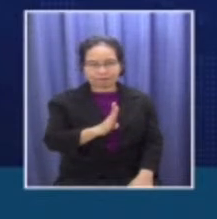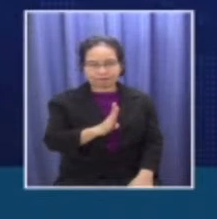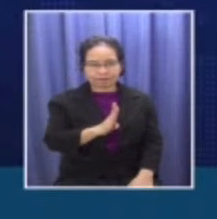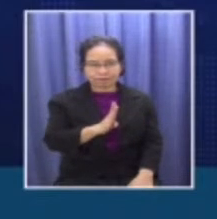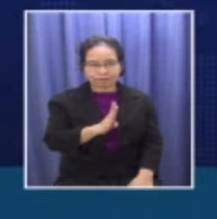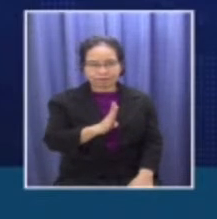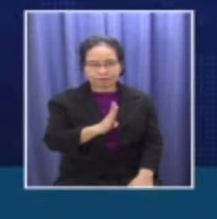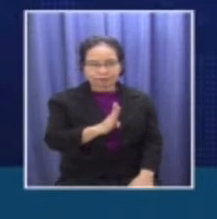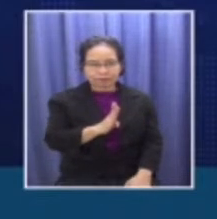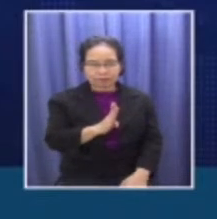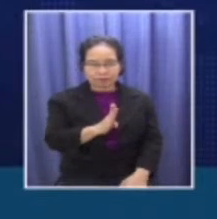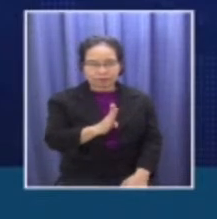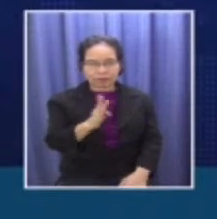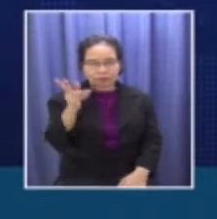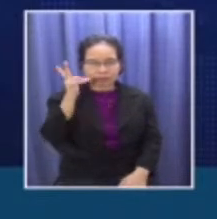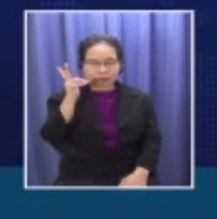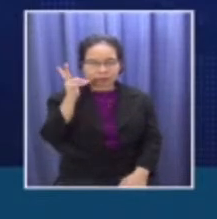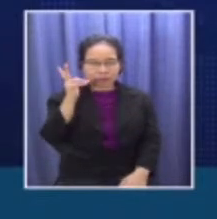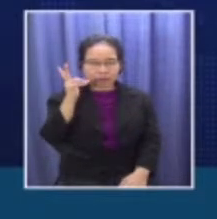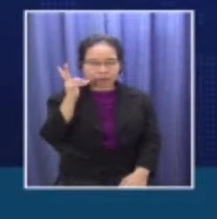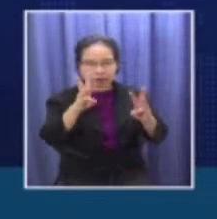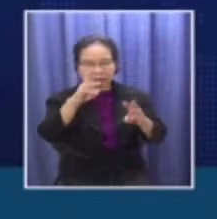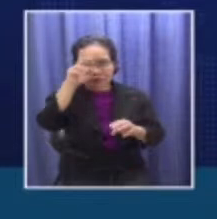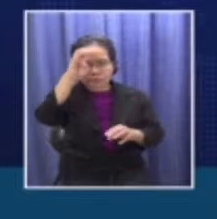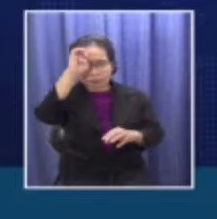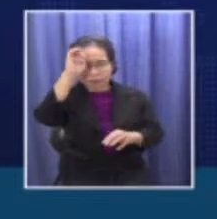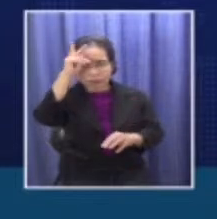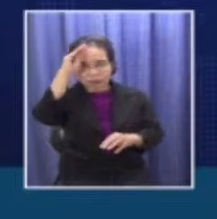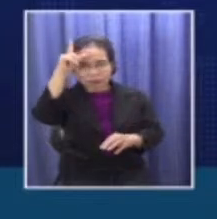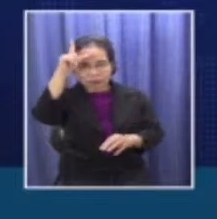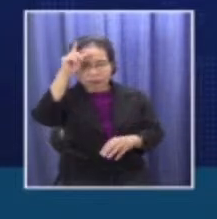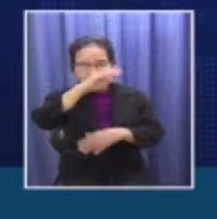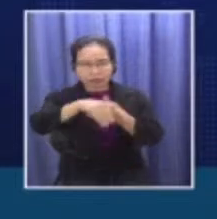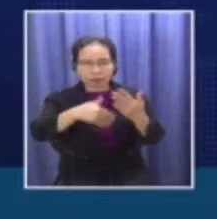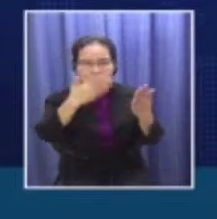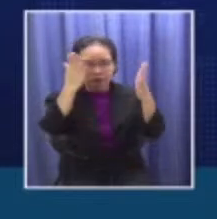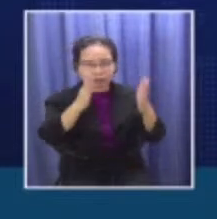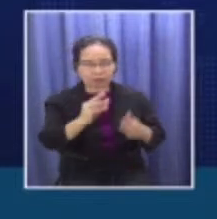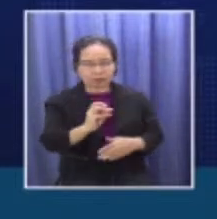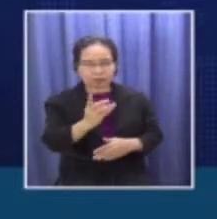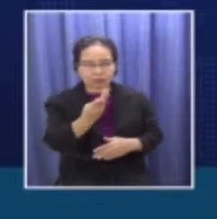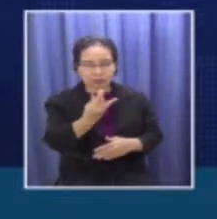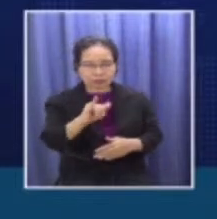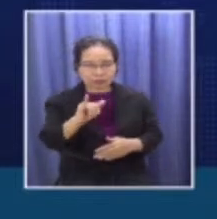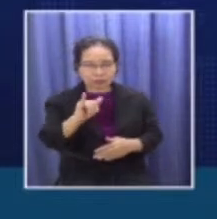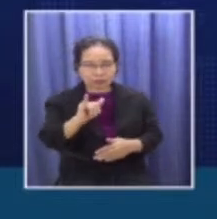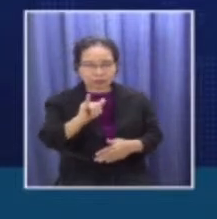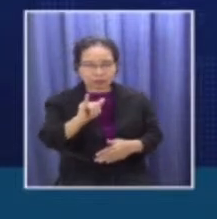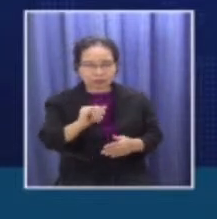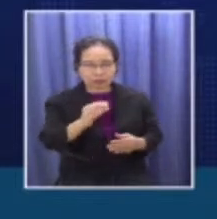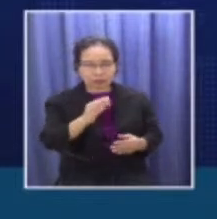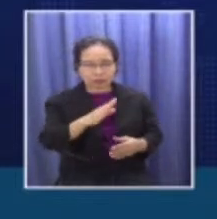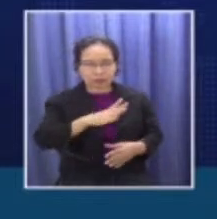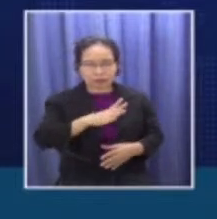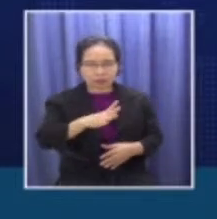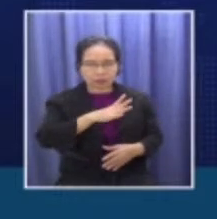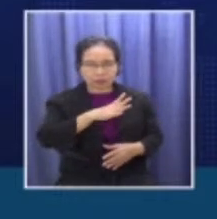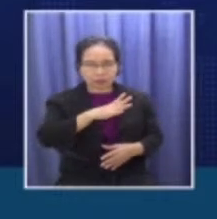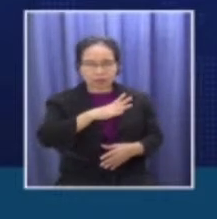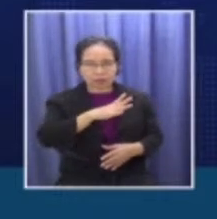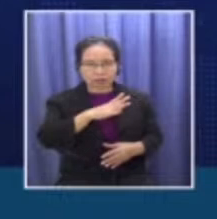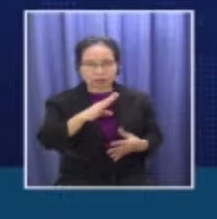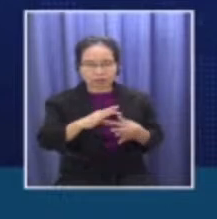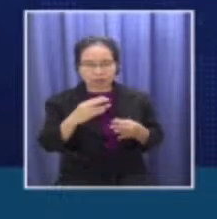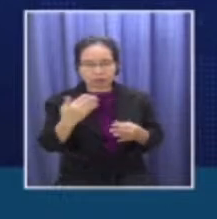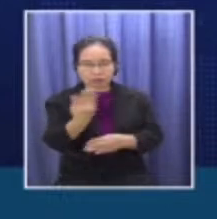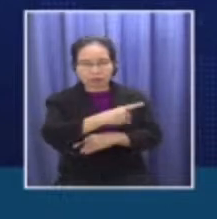brother Eli abɔ na hɔ mmɔde ne sɛ wɔte ho ada sɛ nipa firi fam dɔtem na nipa mfiri ɛno ne nka